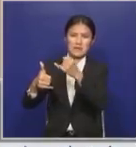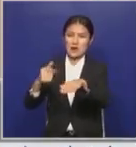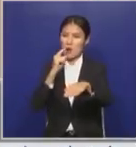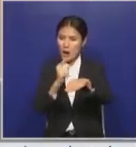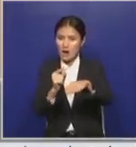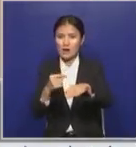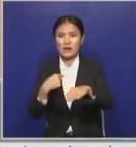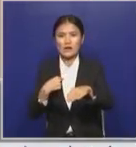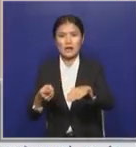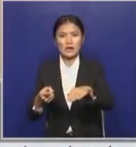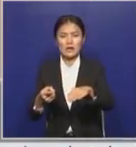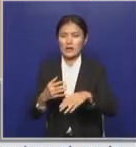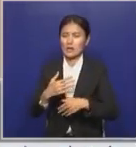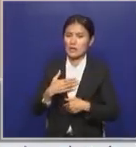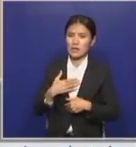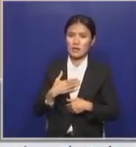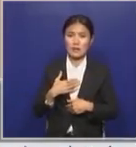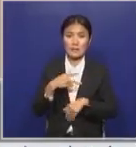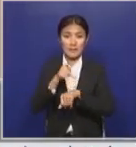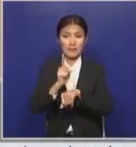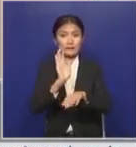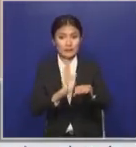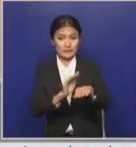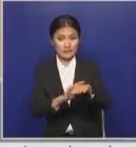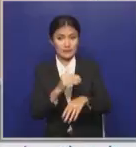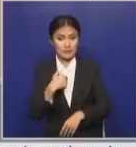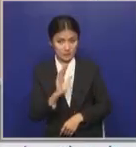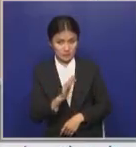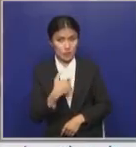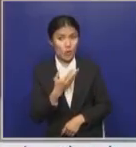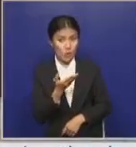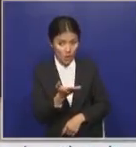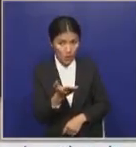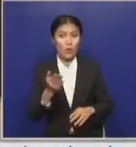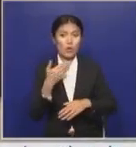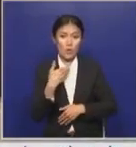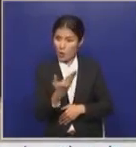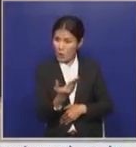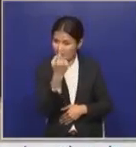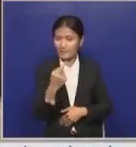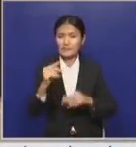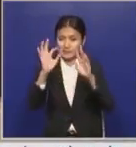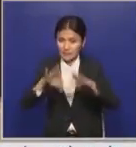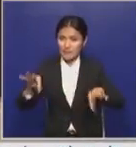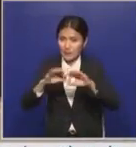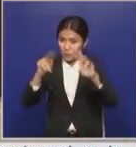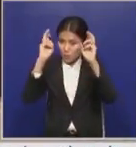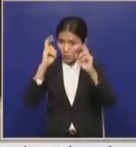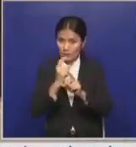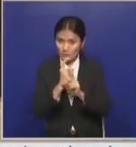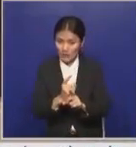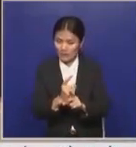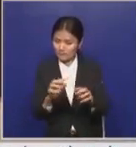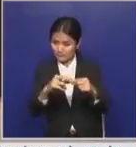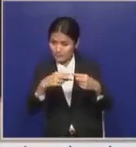อยู่ในญัตติกับตัดกระดาษครับผมอนุญาตใช้เฉพาะไฟคำในญัตติเท่านั้นนะครับครับกับการ